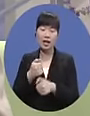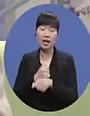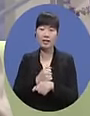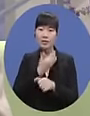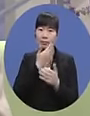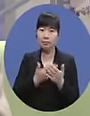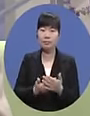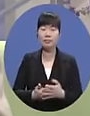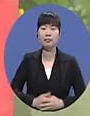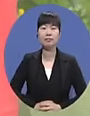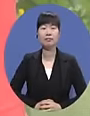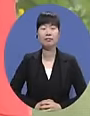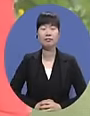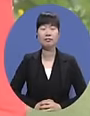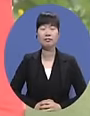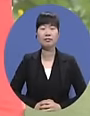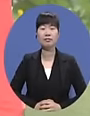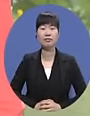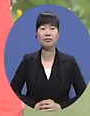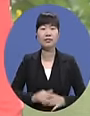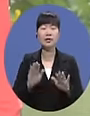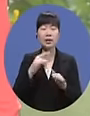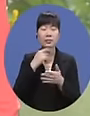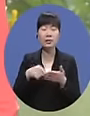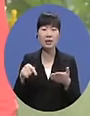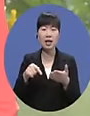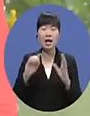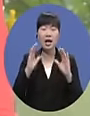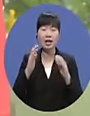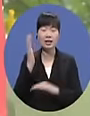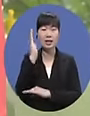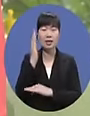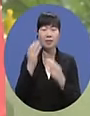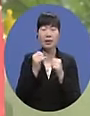하시는 게 좋습니다. 네. 자, 이제 피해 아이의 사연이 상당히 많이 있었는데요. 또 다른...